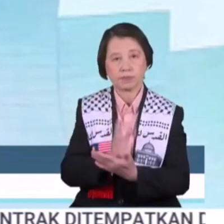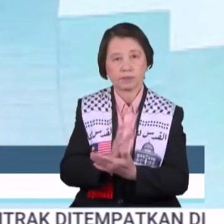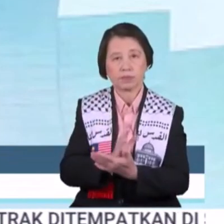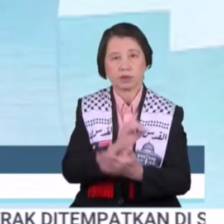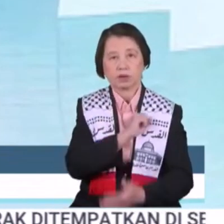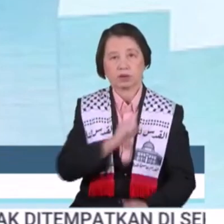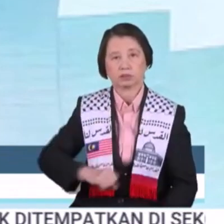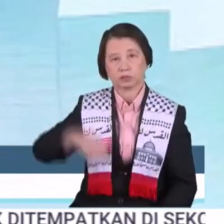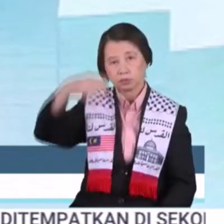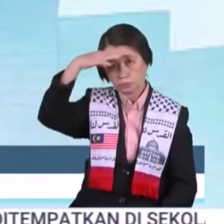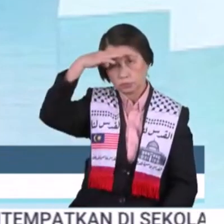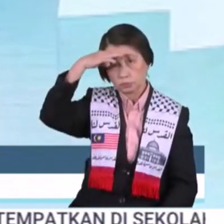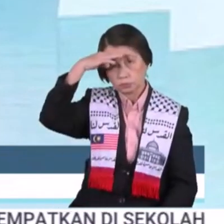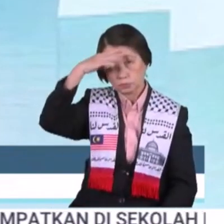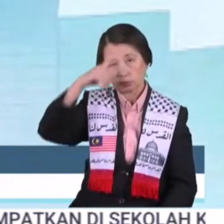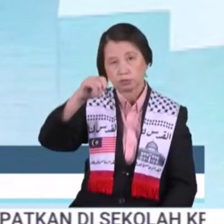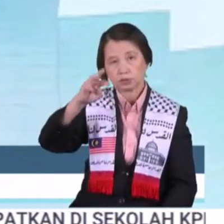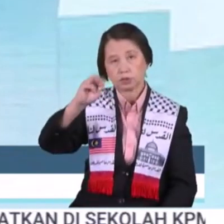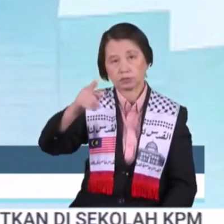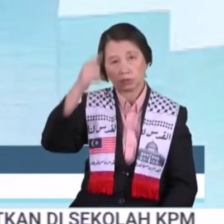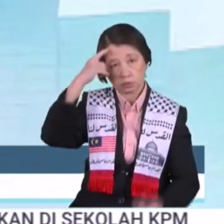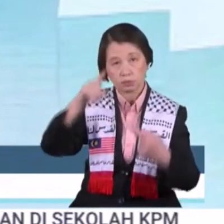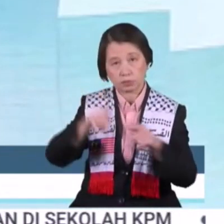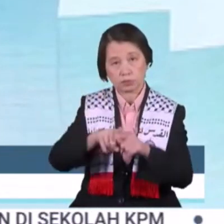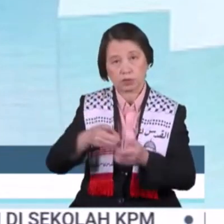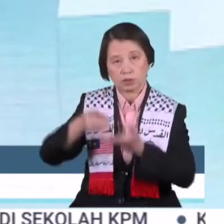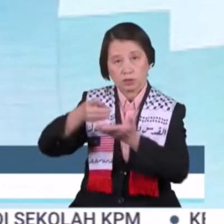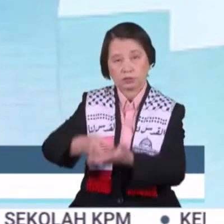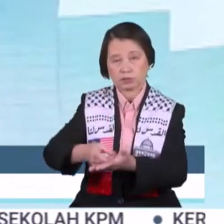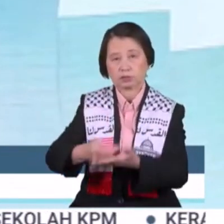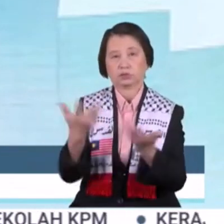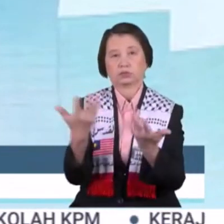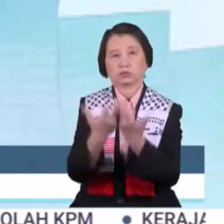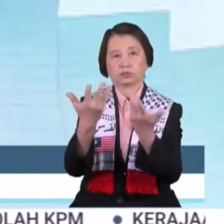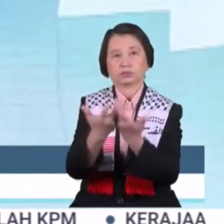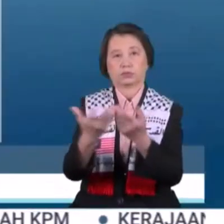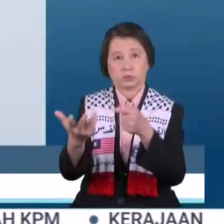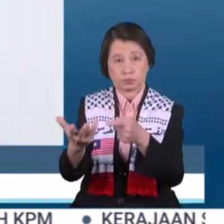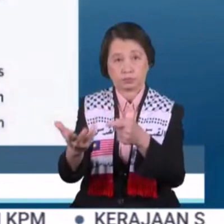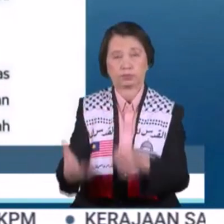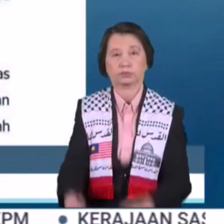Johor Tengku Mahkota Ismail bersetuju untuk mendermakan rumput berkenaan.